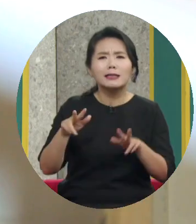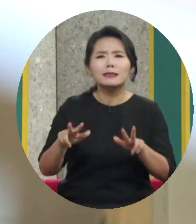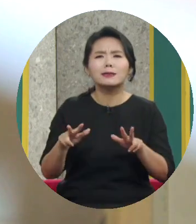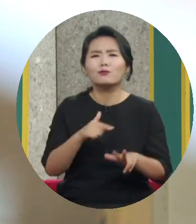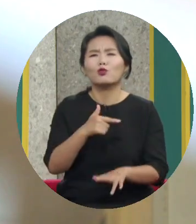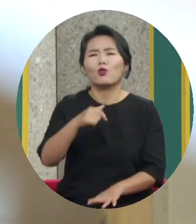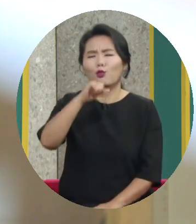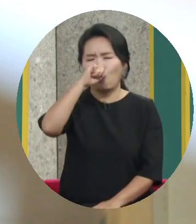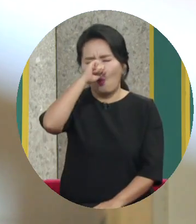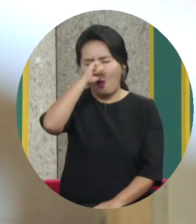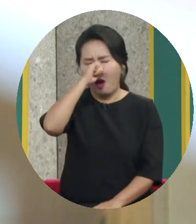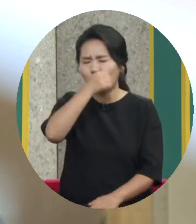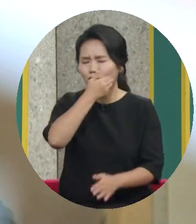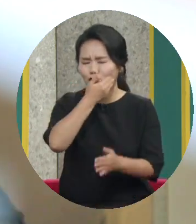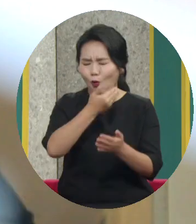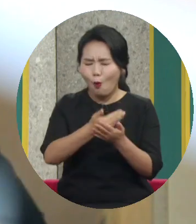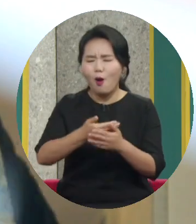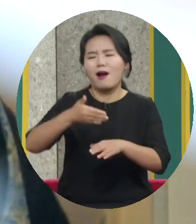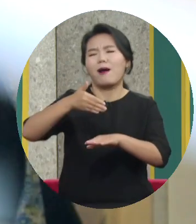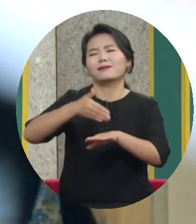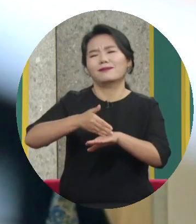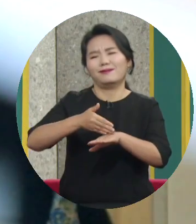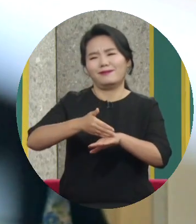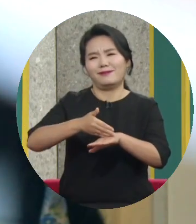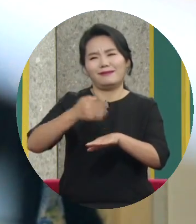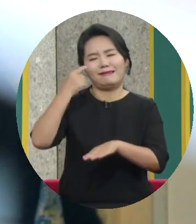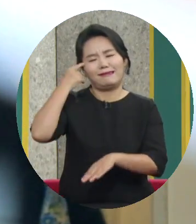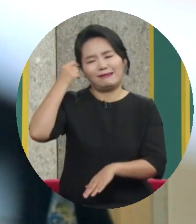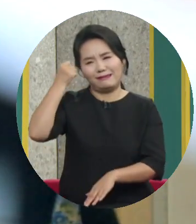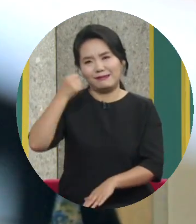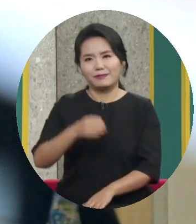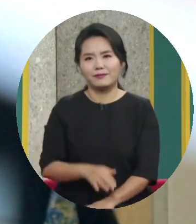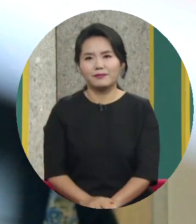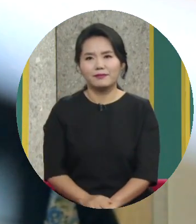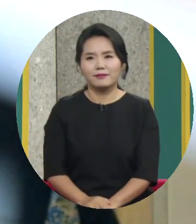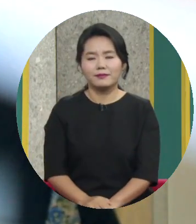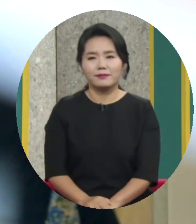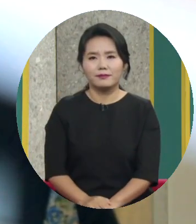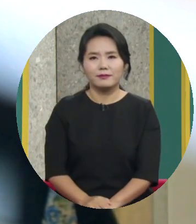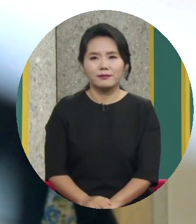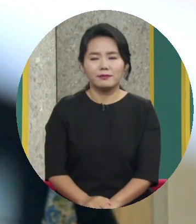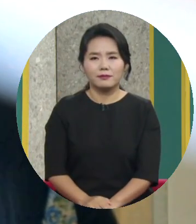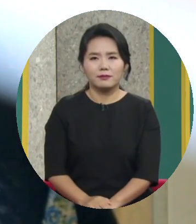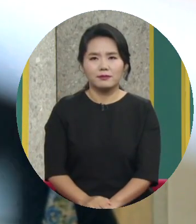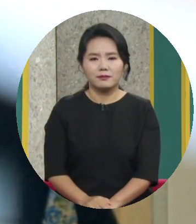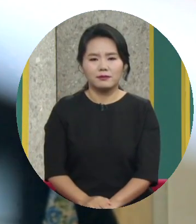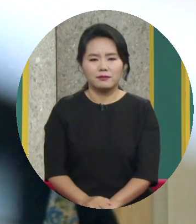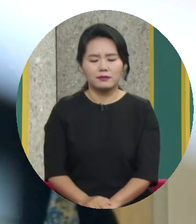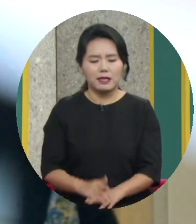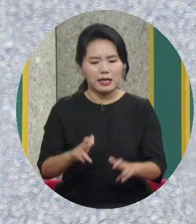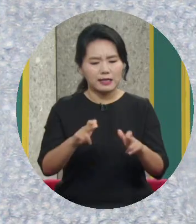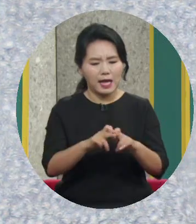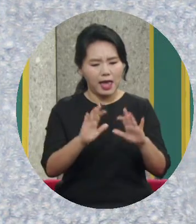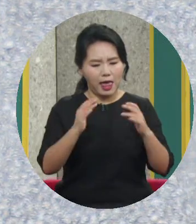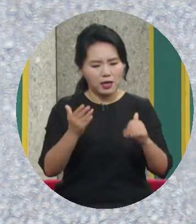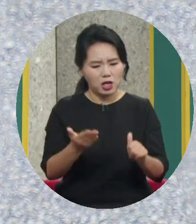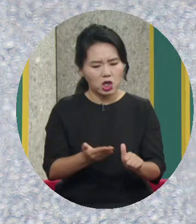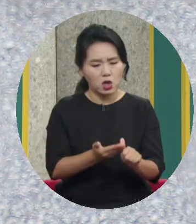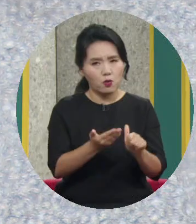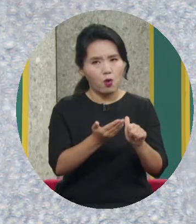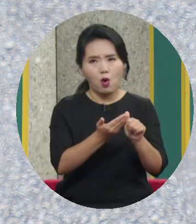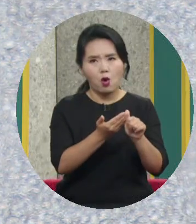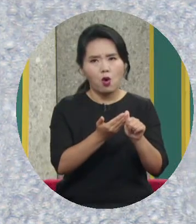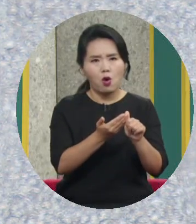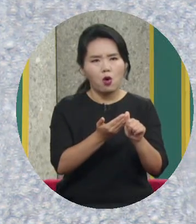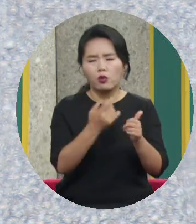얼마나 소중하고 감사한지 모릅니다. 이 장애 아이를 키운다는 게 쉽지만은